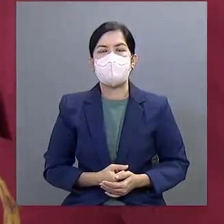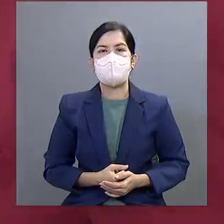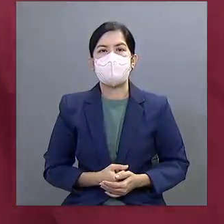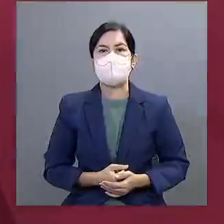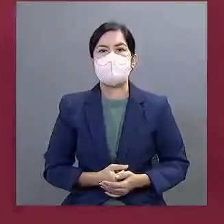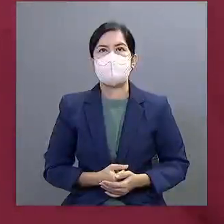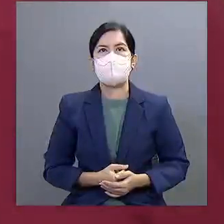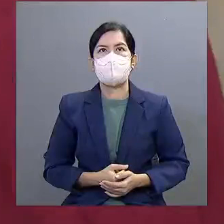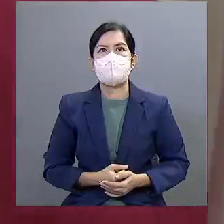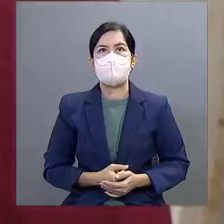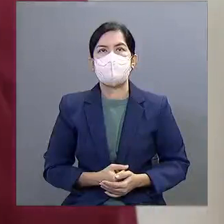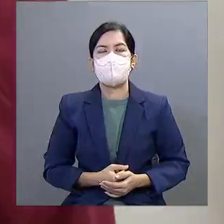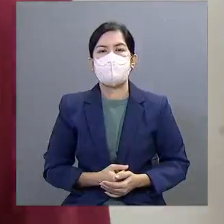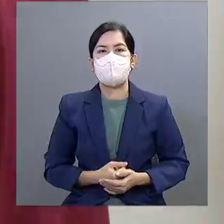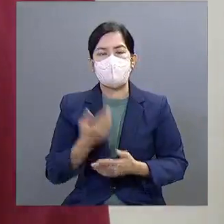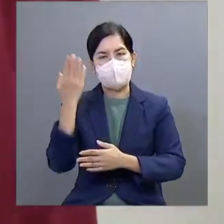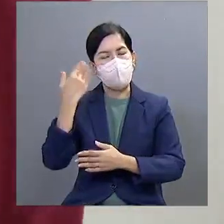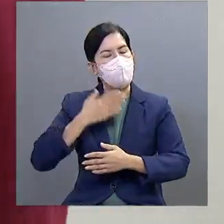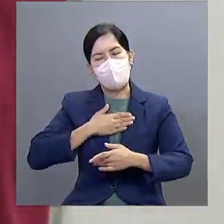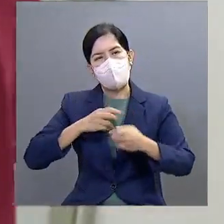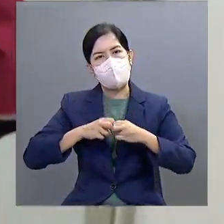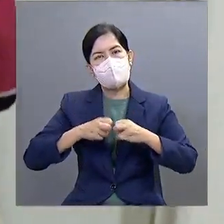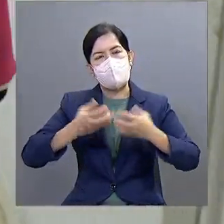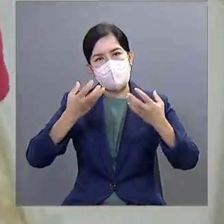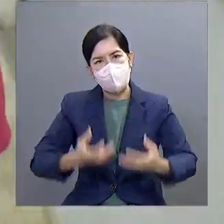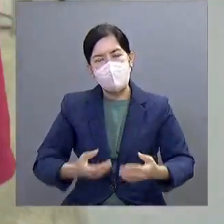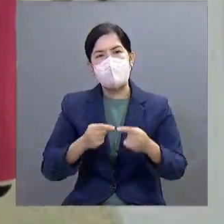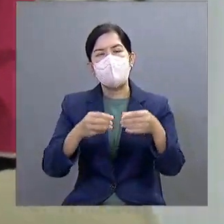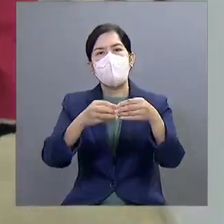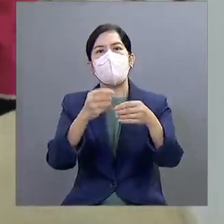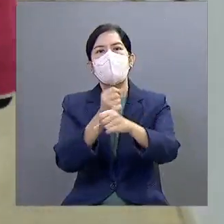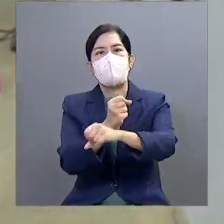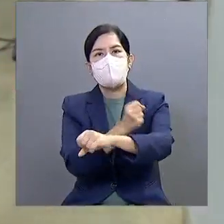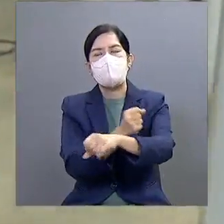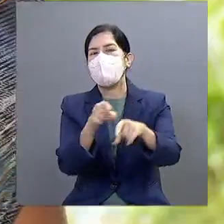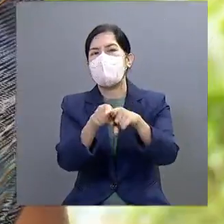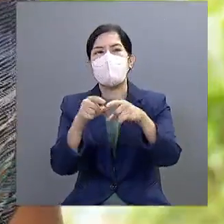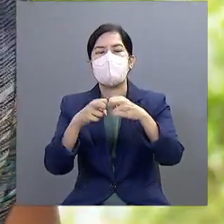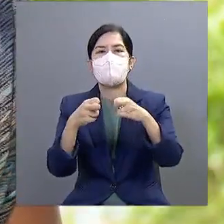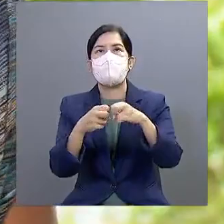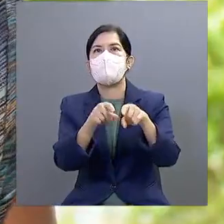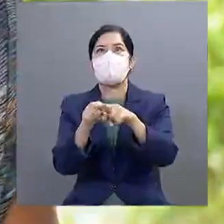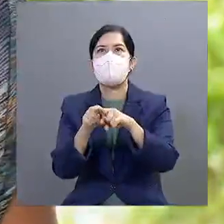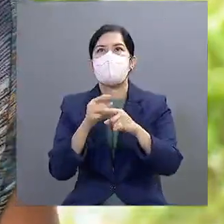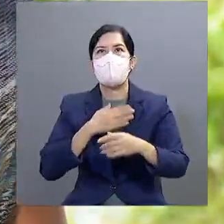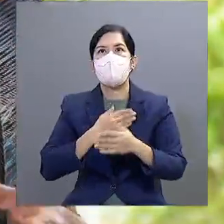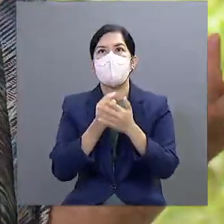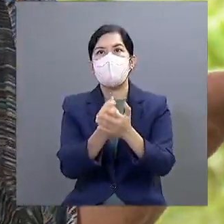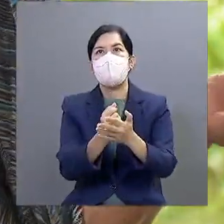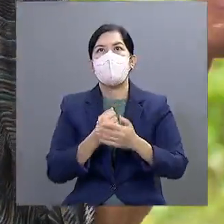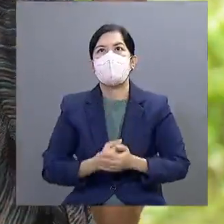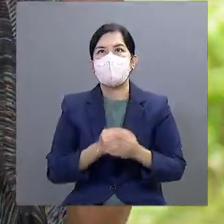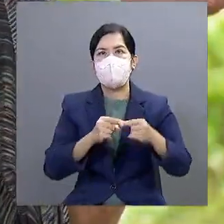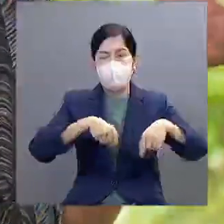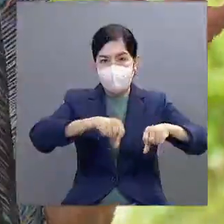อุ้ยเราเคยลำบากมาพวกเขาก็ลำบากเหมือนป้านี่แน่ก็แบ่งปันกันไปไม่มีมอเตอร์ไซค์ใช่ไหมมาทำง